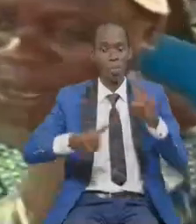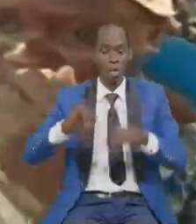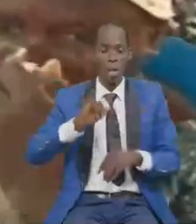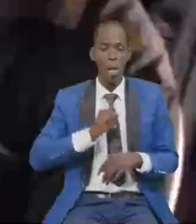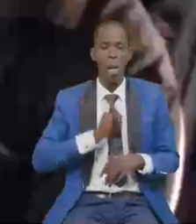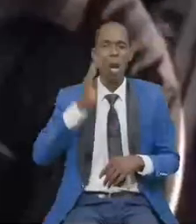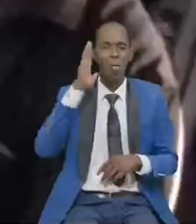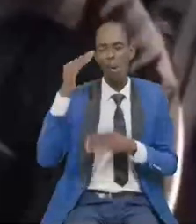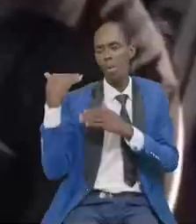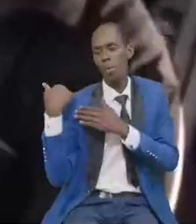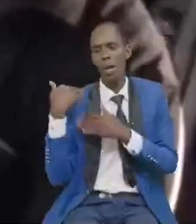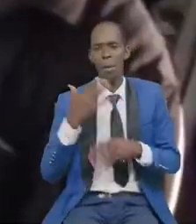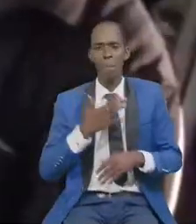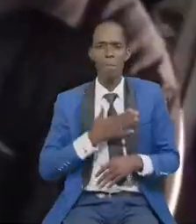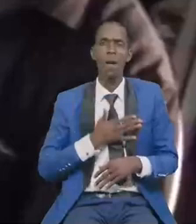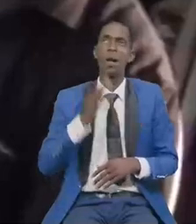Je porterai ma croix.